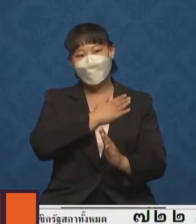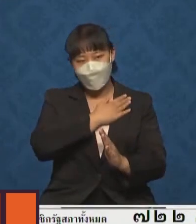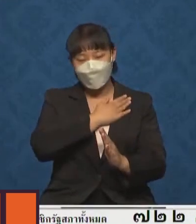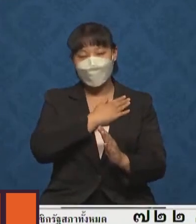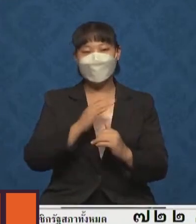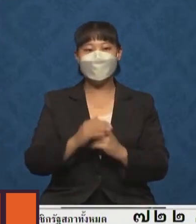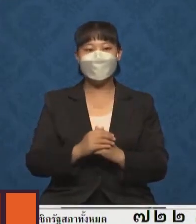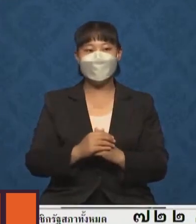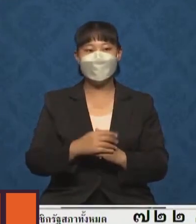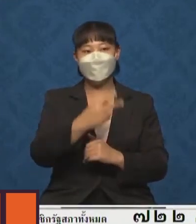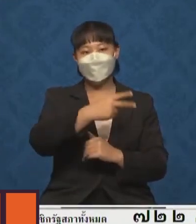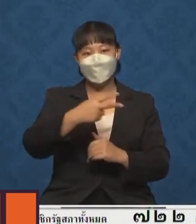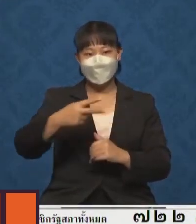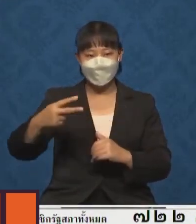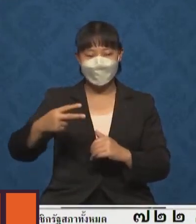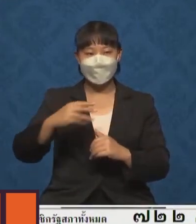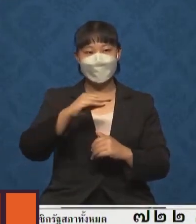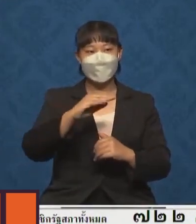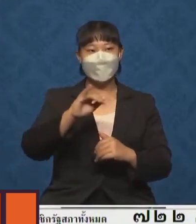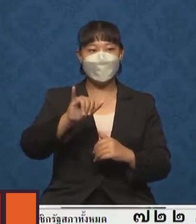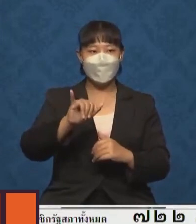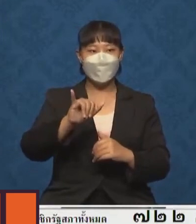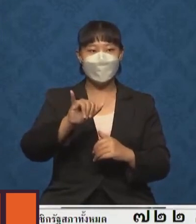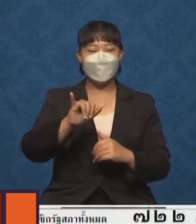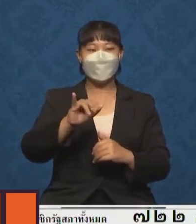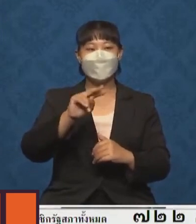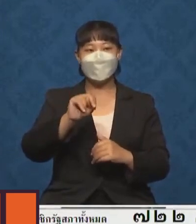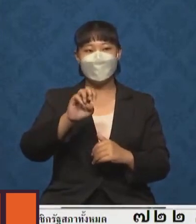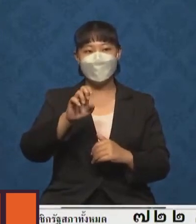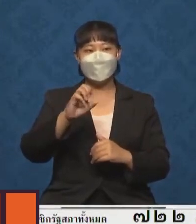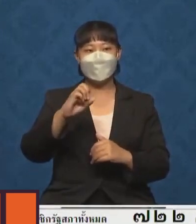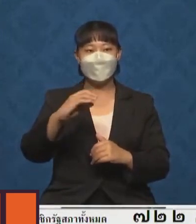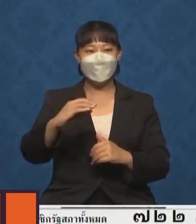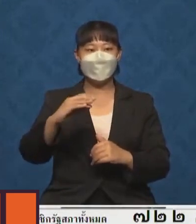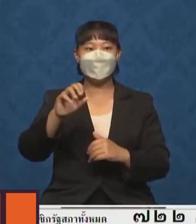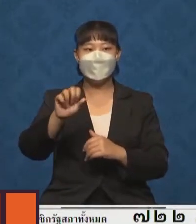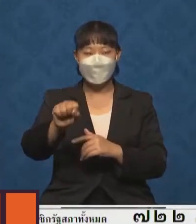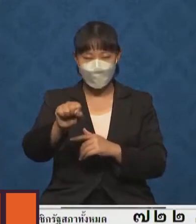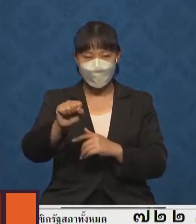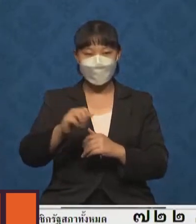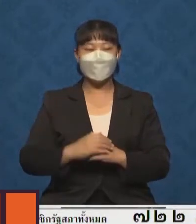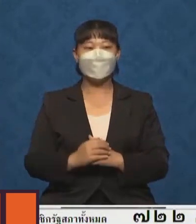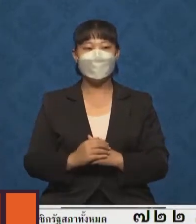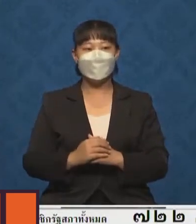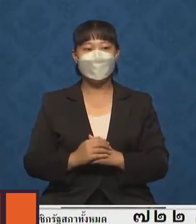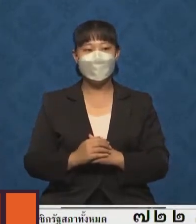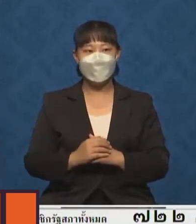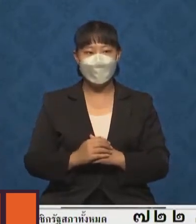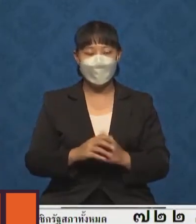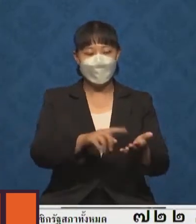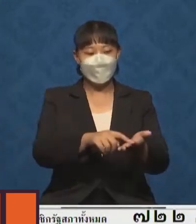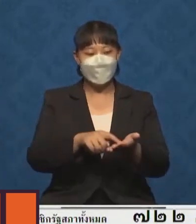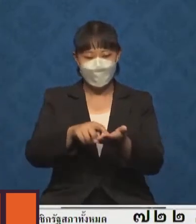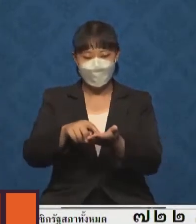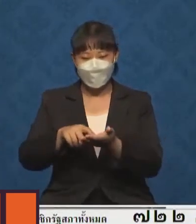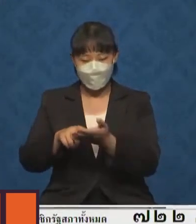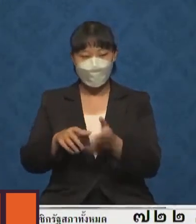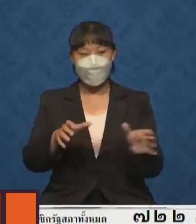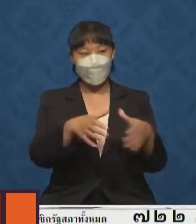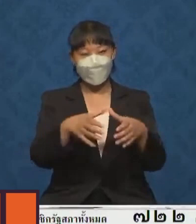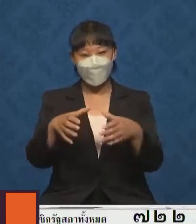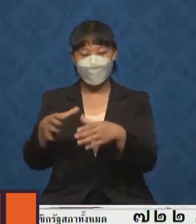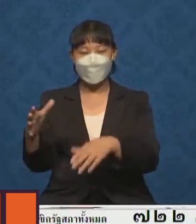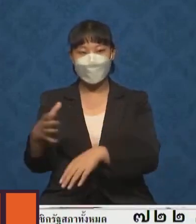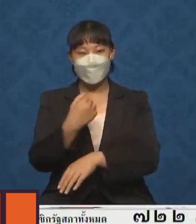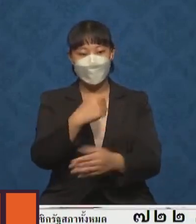ใจที่จะรับหกการของพัก 9 ไลและทกพักการเมืองที่ได้ยื่นมาในวนนี้ขบคณธรรทงครัขบ